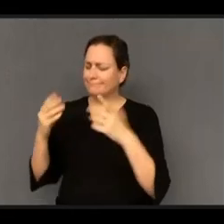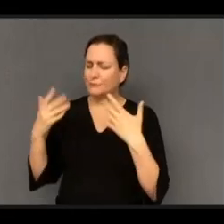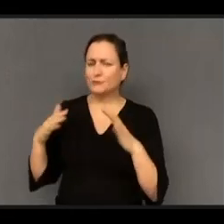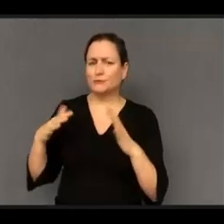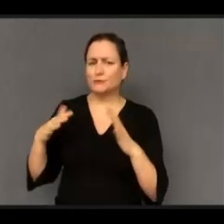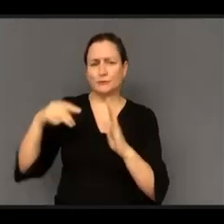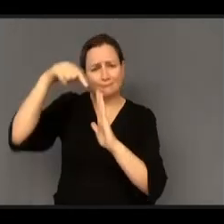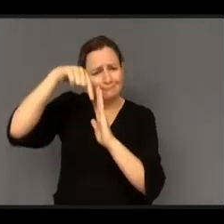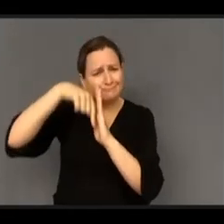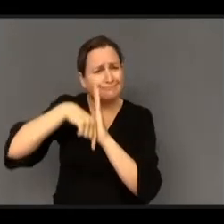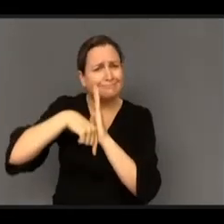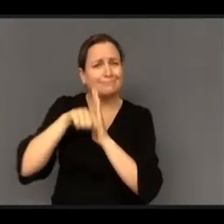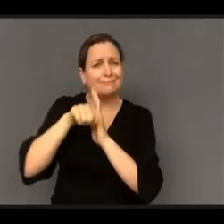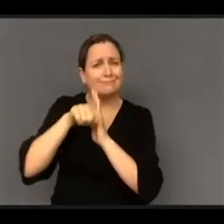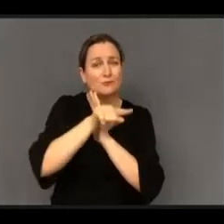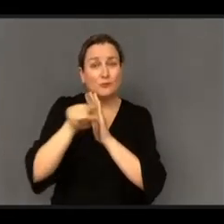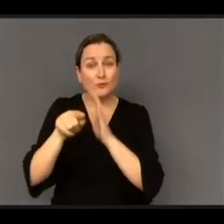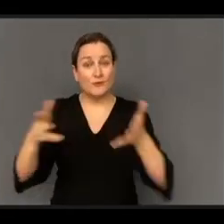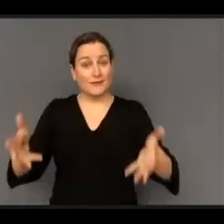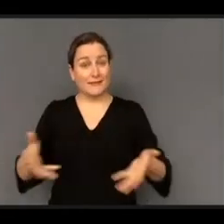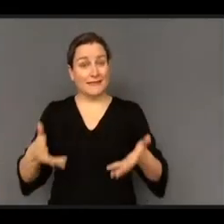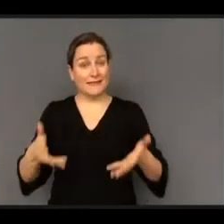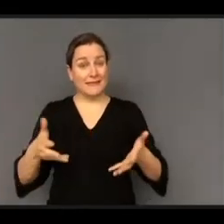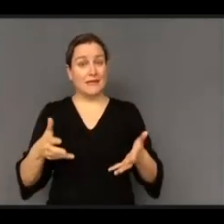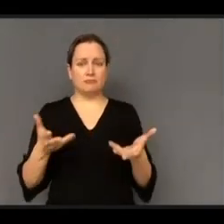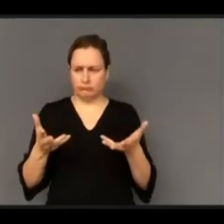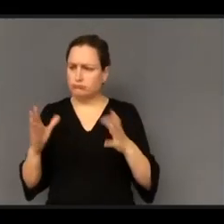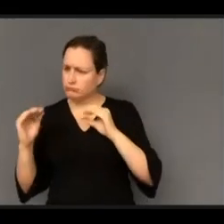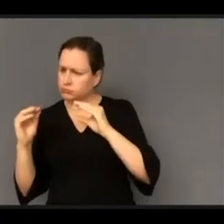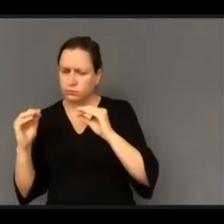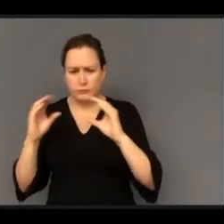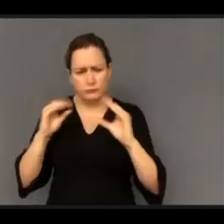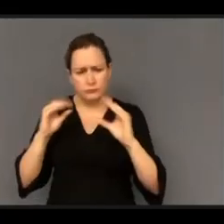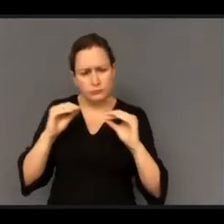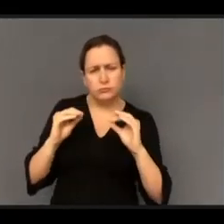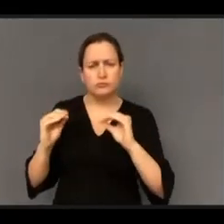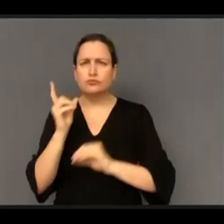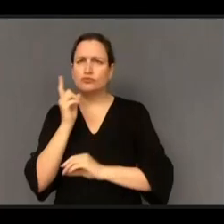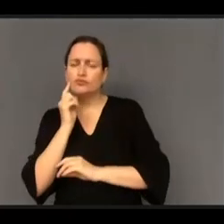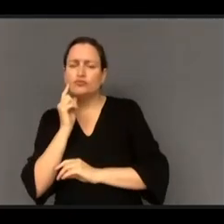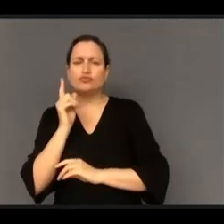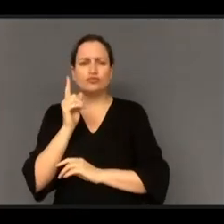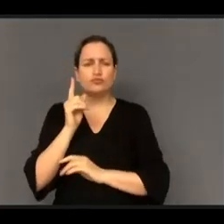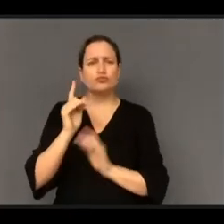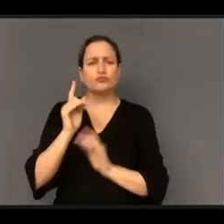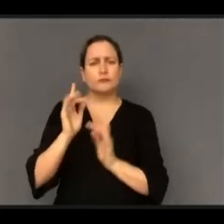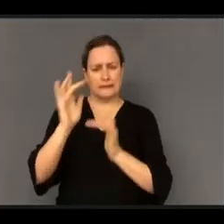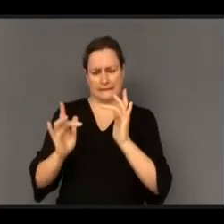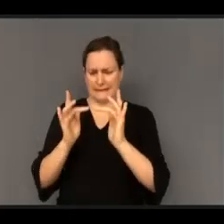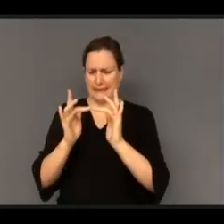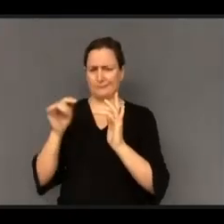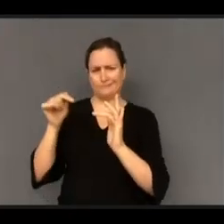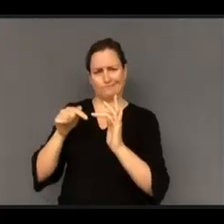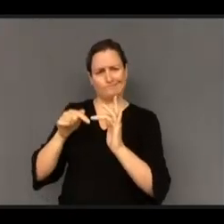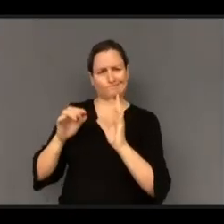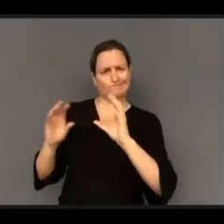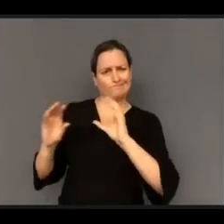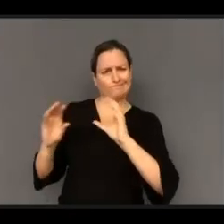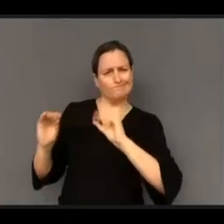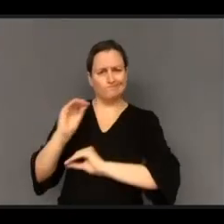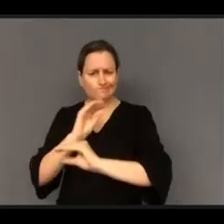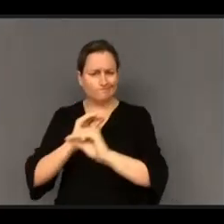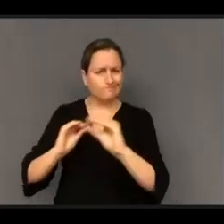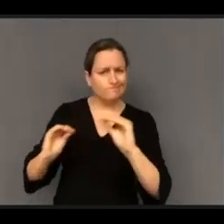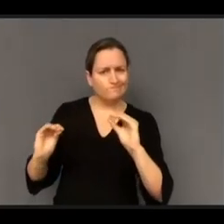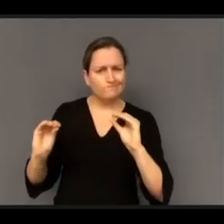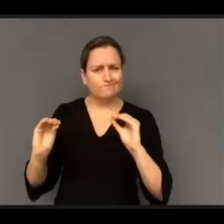来についての活発なご議論、参加者同士の交流と合わせまして、